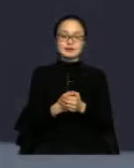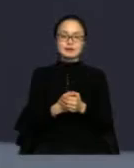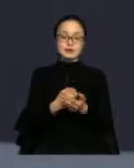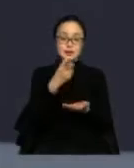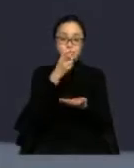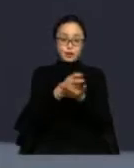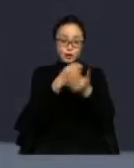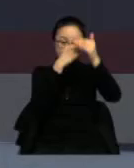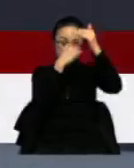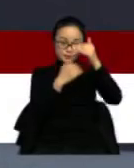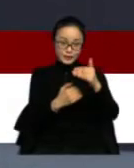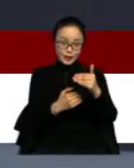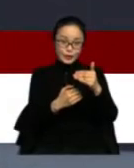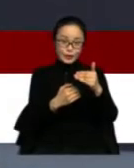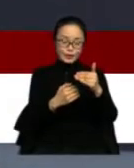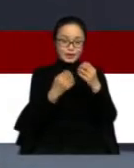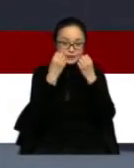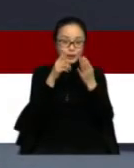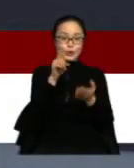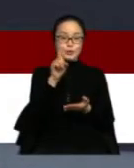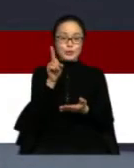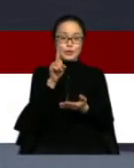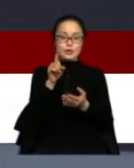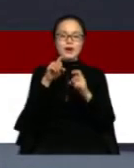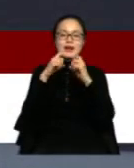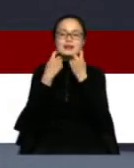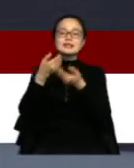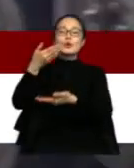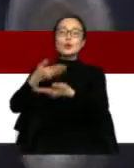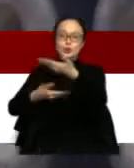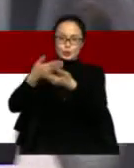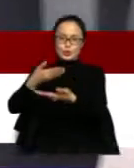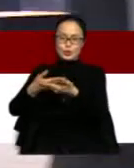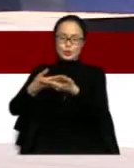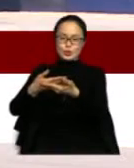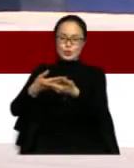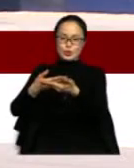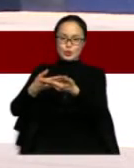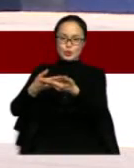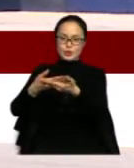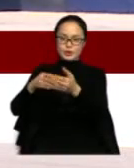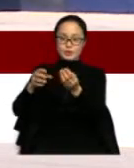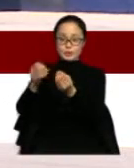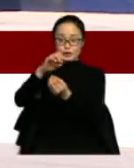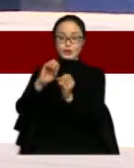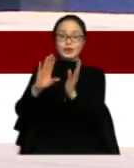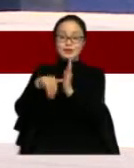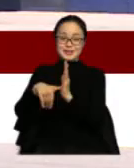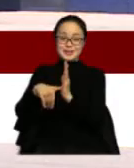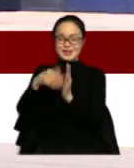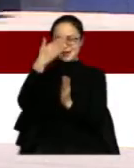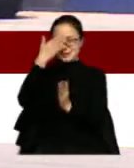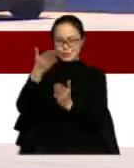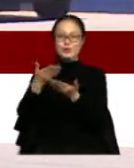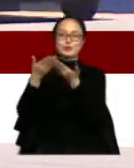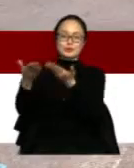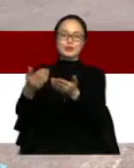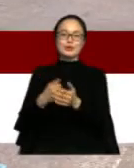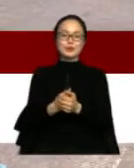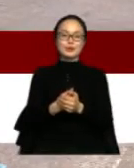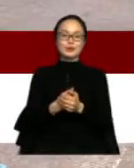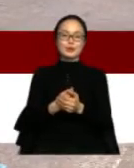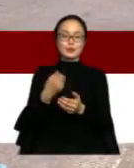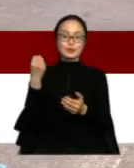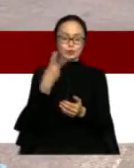개정안에는 설날과 추석 같은 명절에 민자고속도로의 통행료를 감면해주는 내용이 신설됐습니다. 또 민자도로를